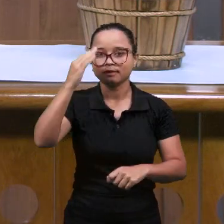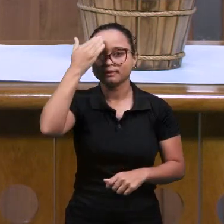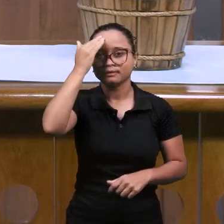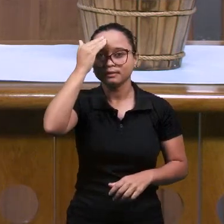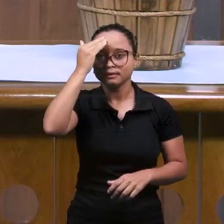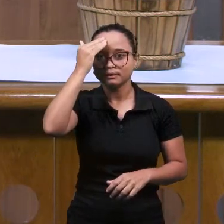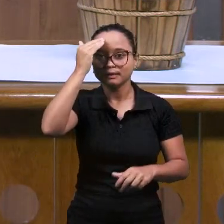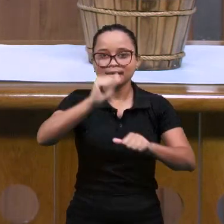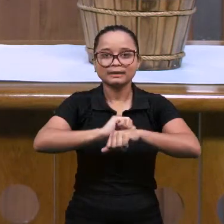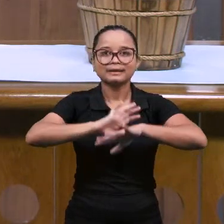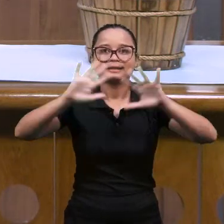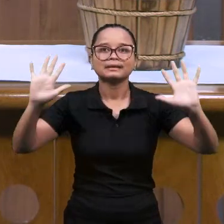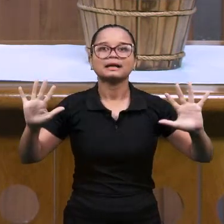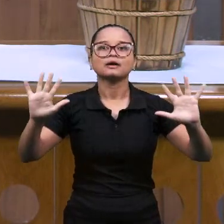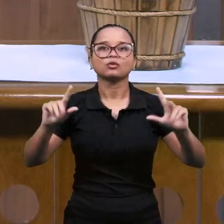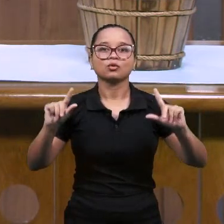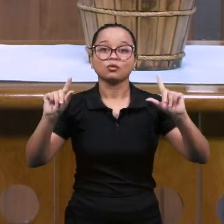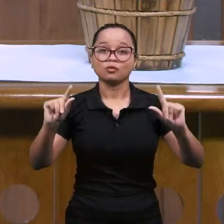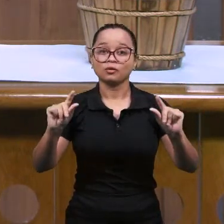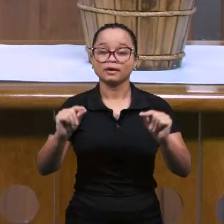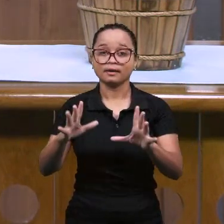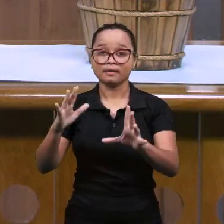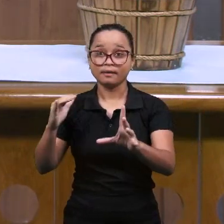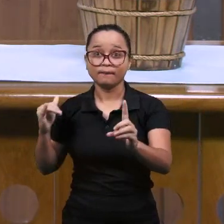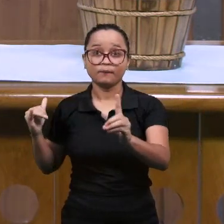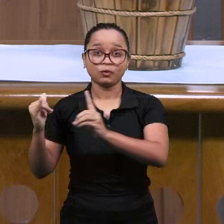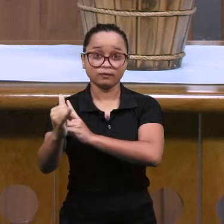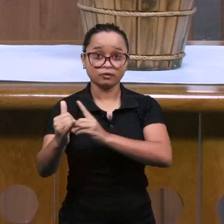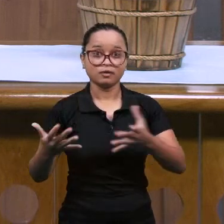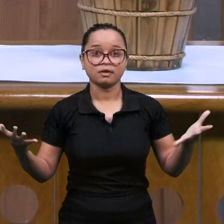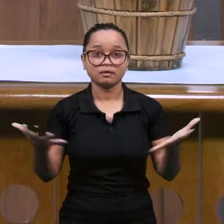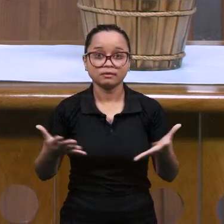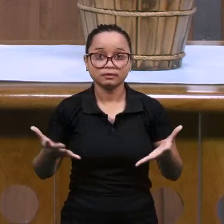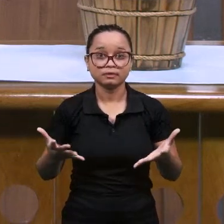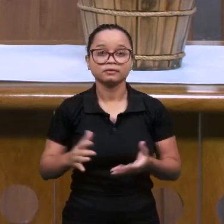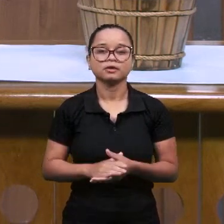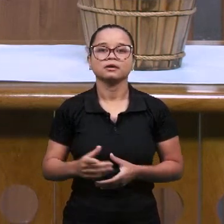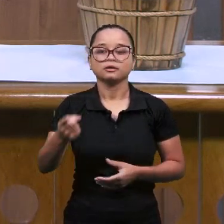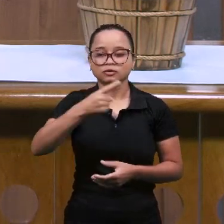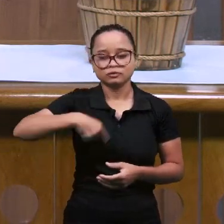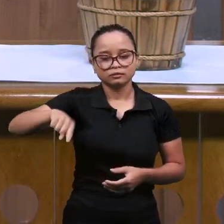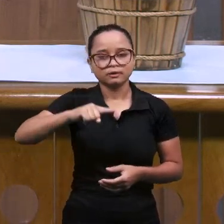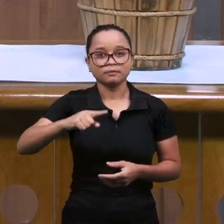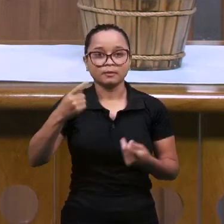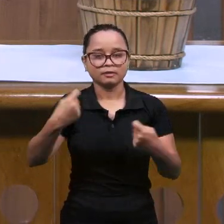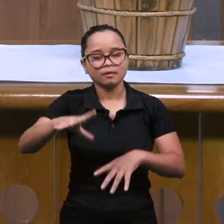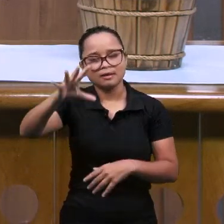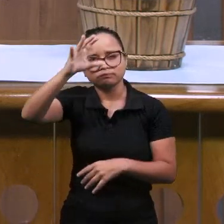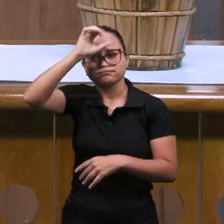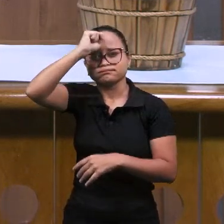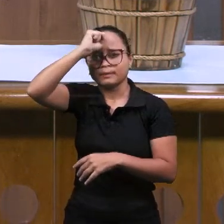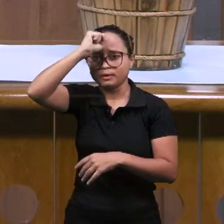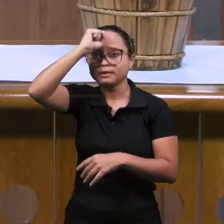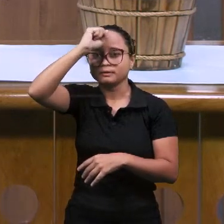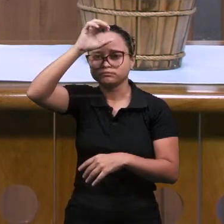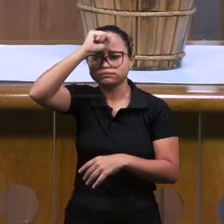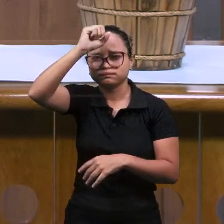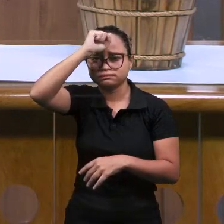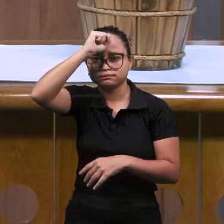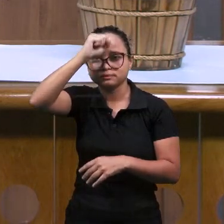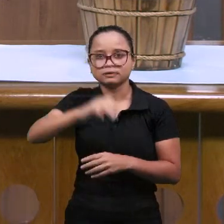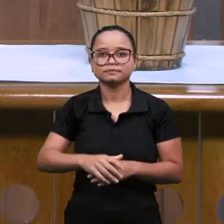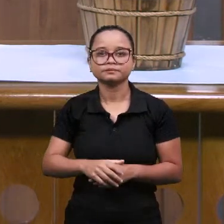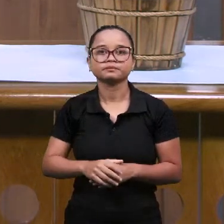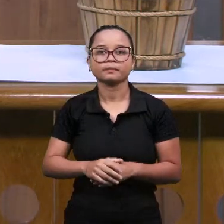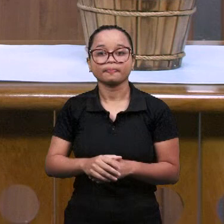prophétiques qui sont dans ce passage. Nous allons nous approprier donc des enseignements et